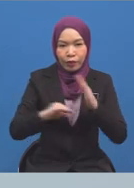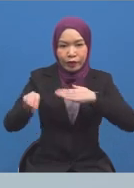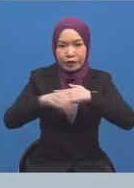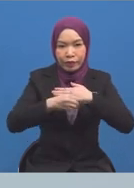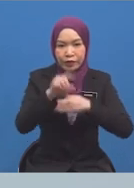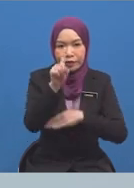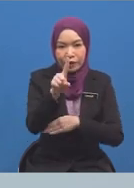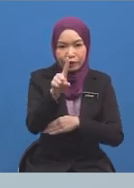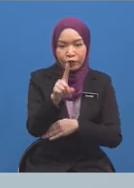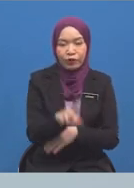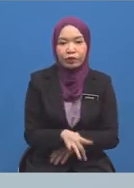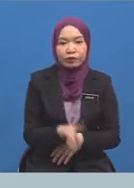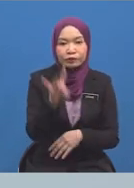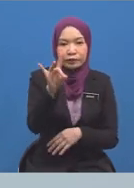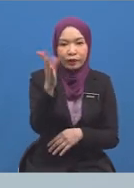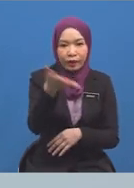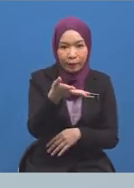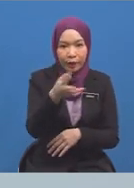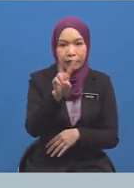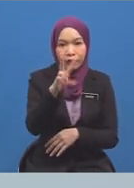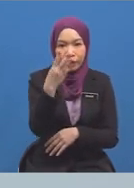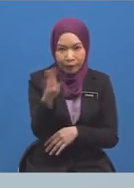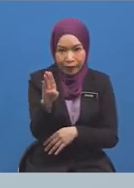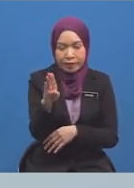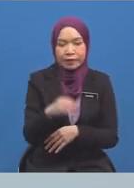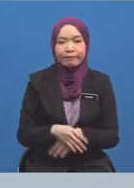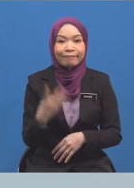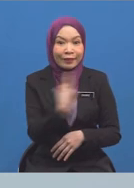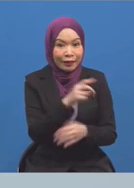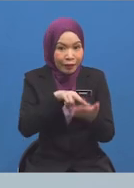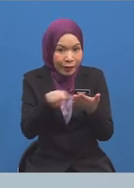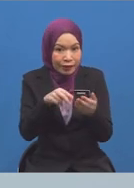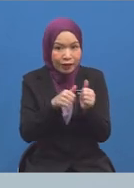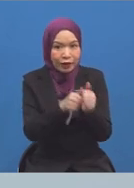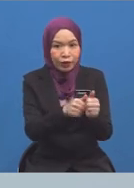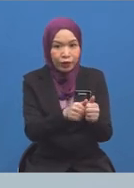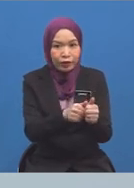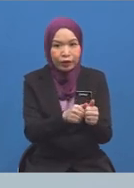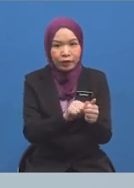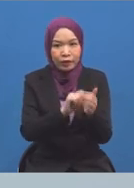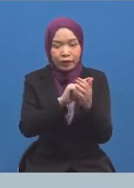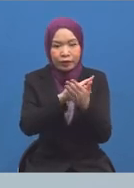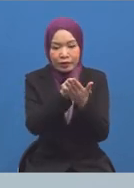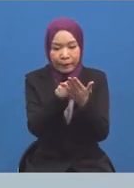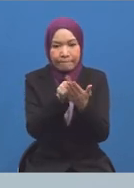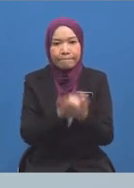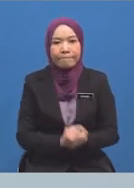8012 kita baca Iqro arah jam bermula dengan nomor itu